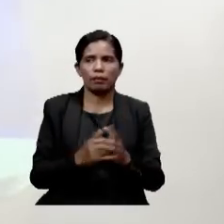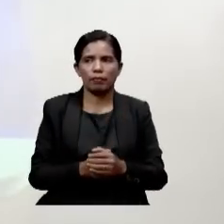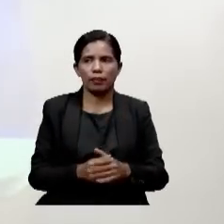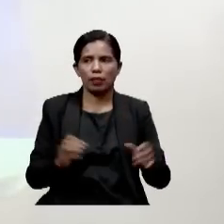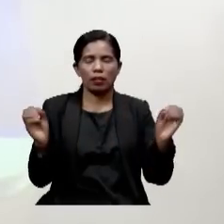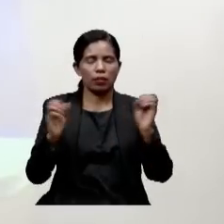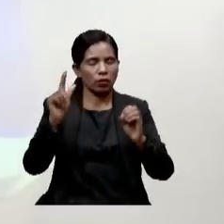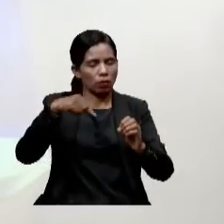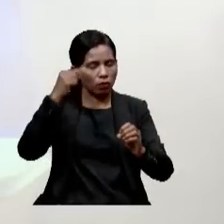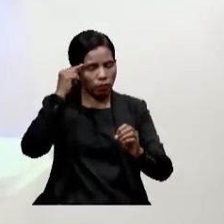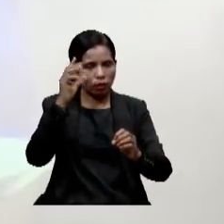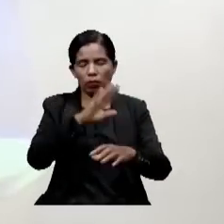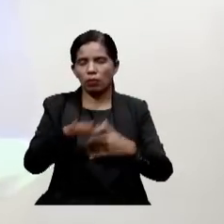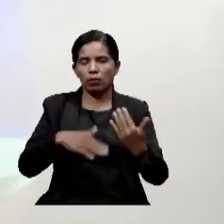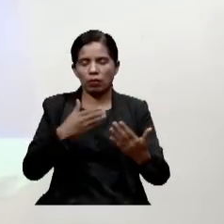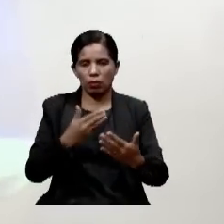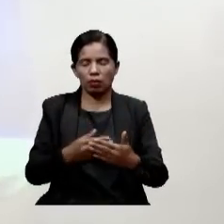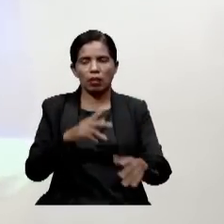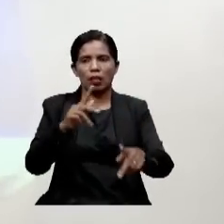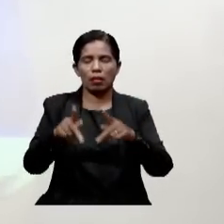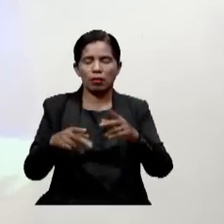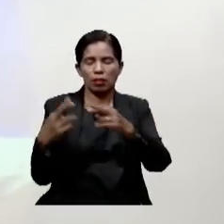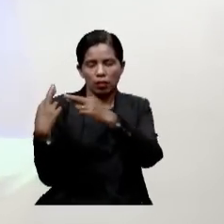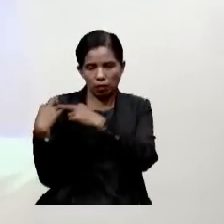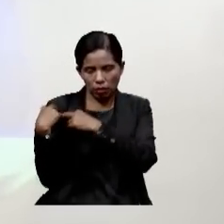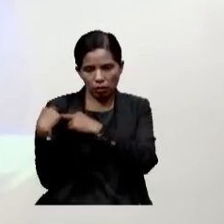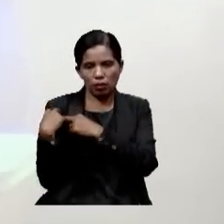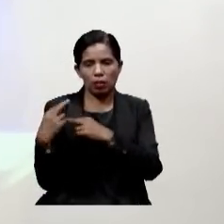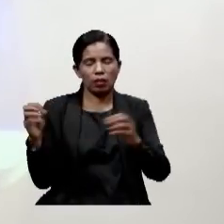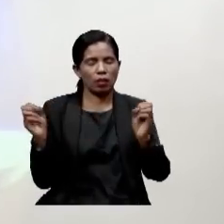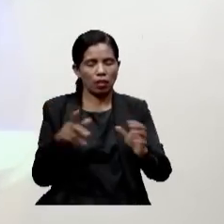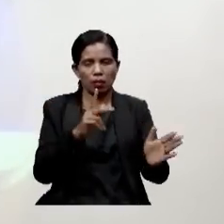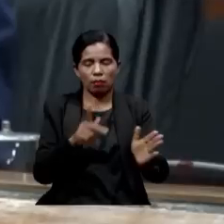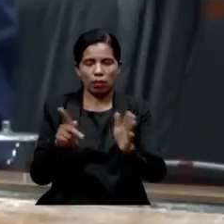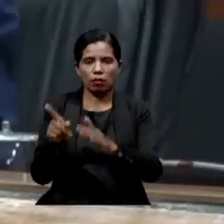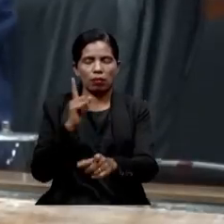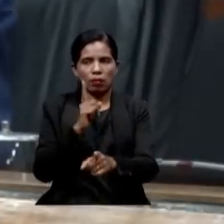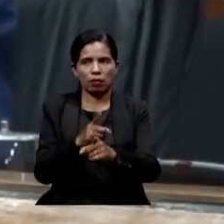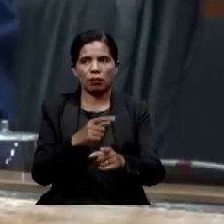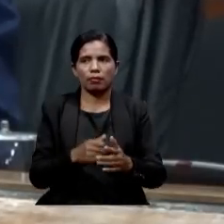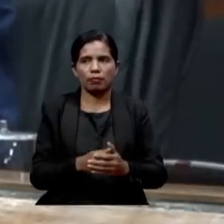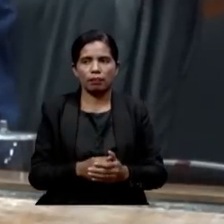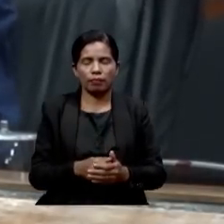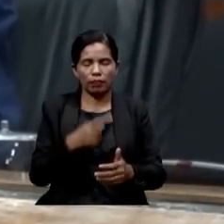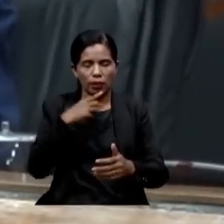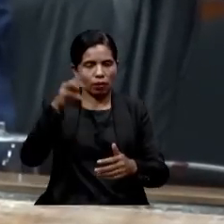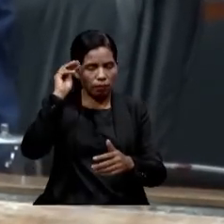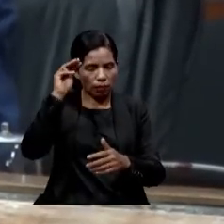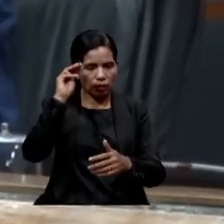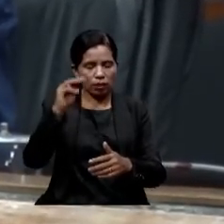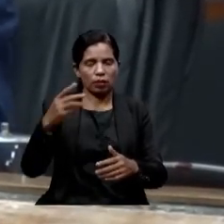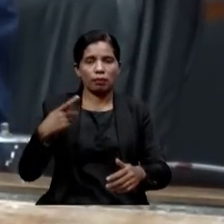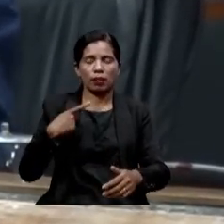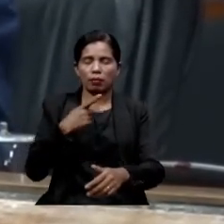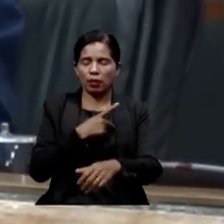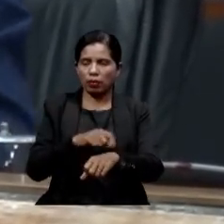kata guvernu tomak, mai bah, personal mai bah, responsibel pasta ne, maka layak pelanu ne bah, fixu. Hatamba questão ne, ministro assunto